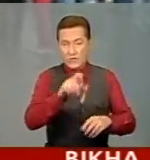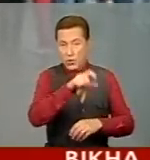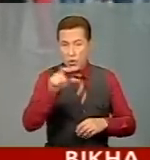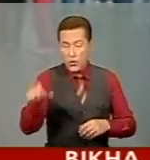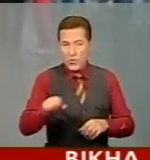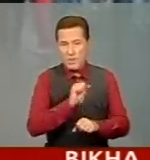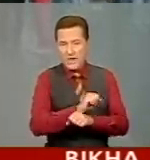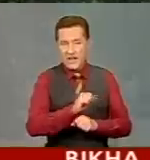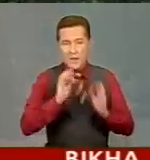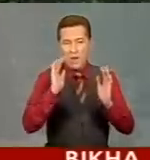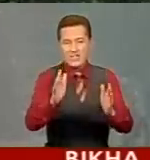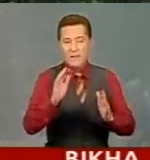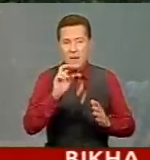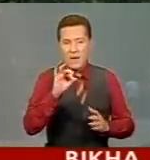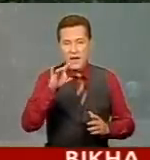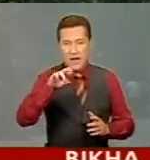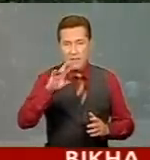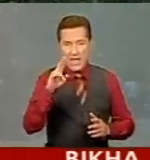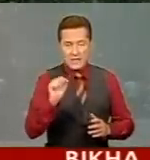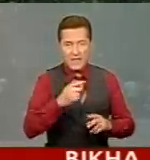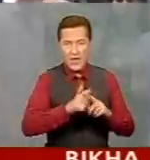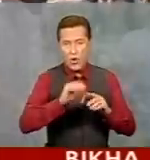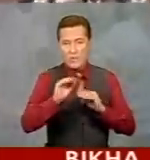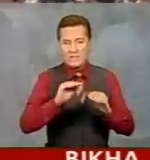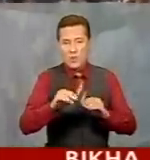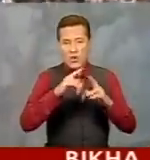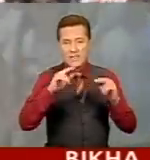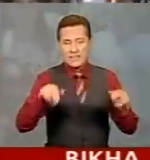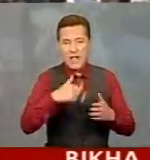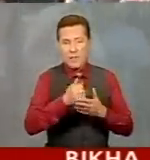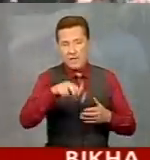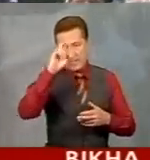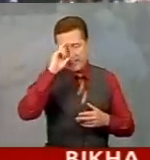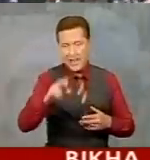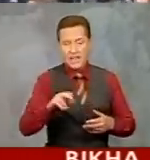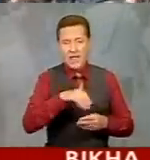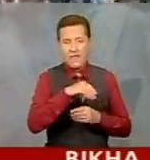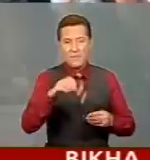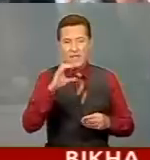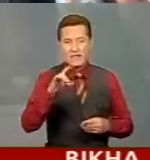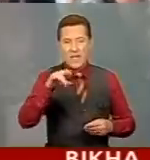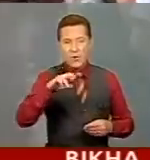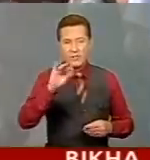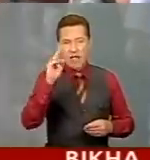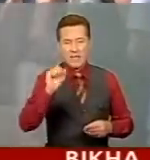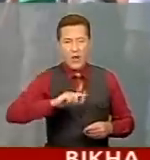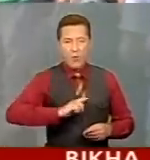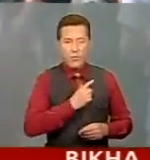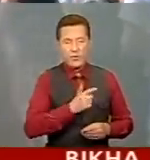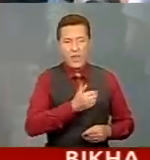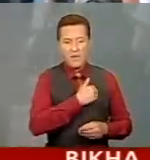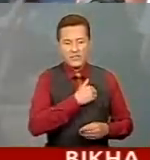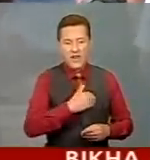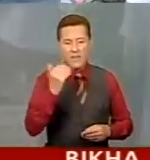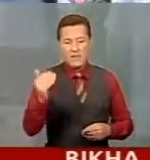перекрили проспект Баграмяна, на якому розташована резиденція президента Вірменії Сержа Саргсяна. Їх обурило бажання